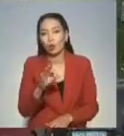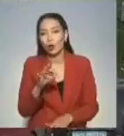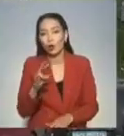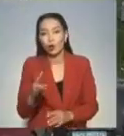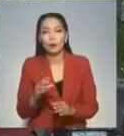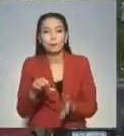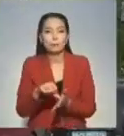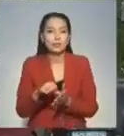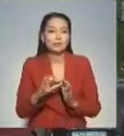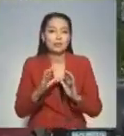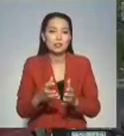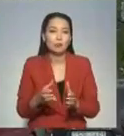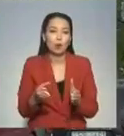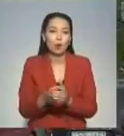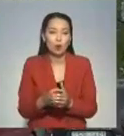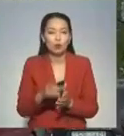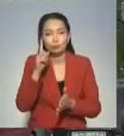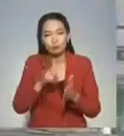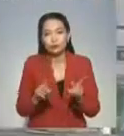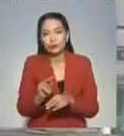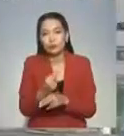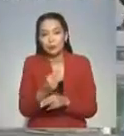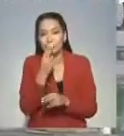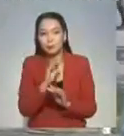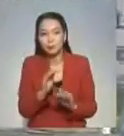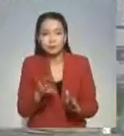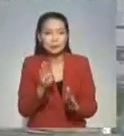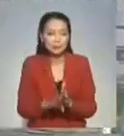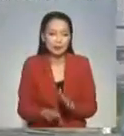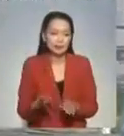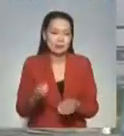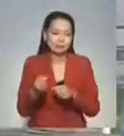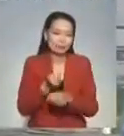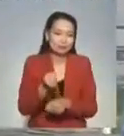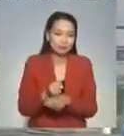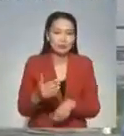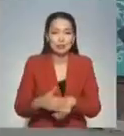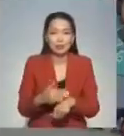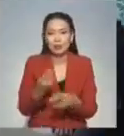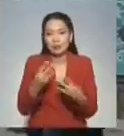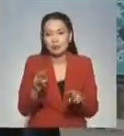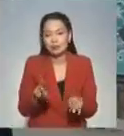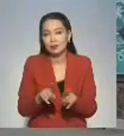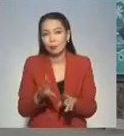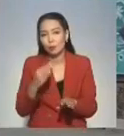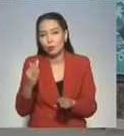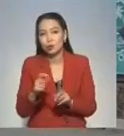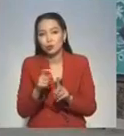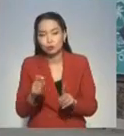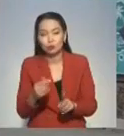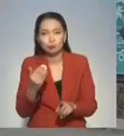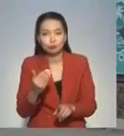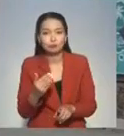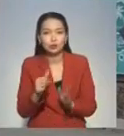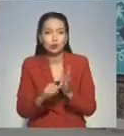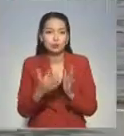Всемирной организации убеждены, воспитывать несовершеннолетних можно без телесных наказаний. Подобная практика, по их словам, уже успешно